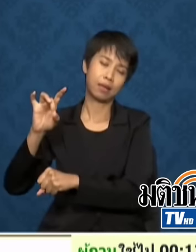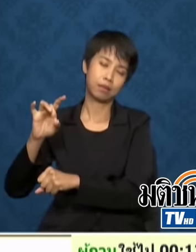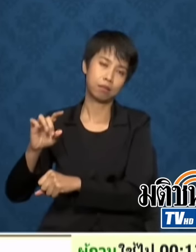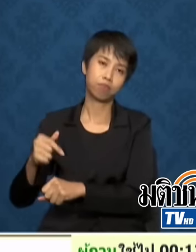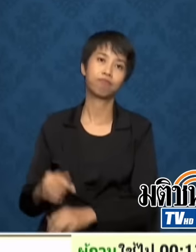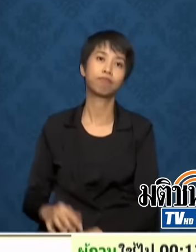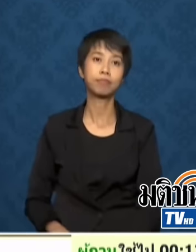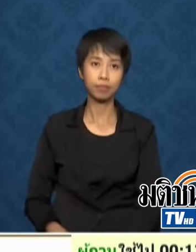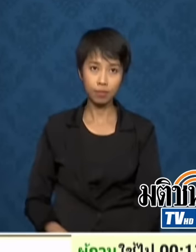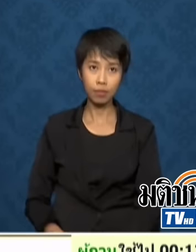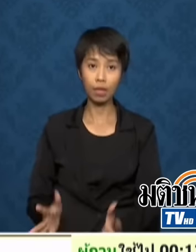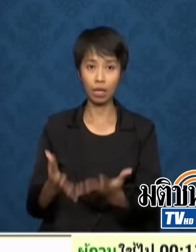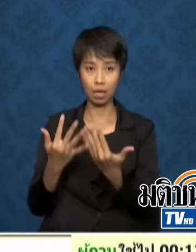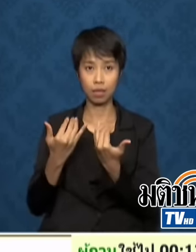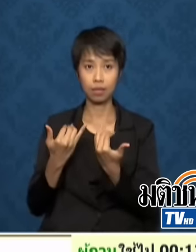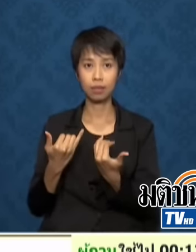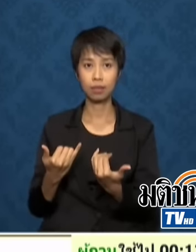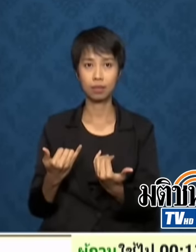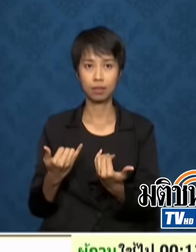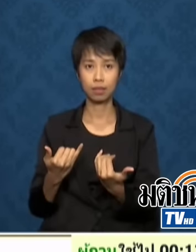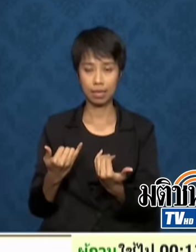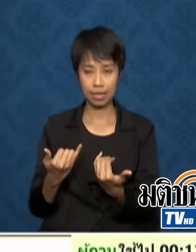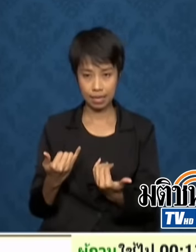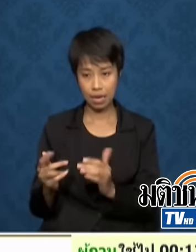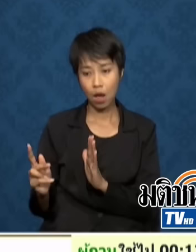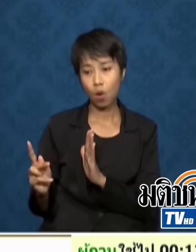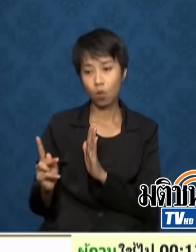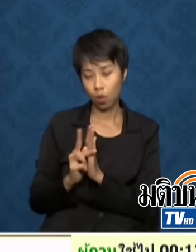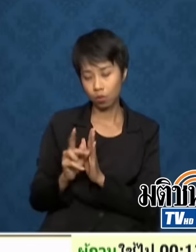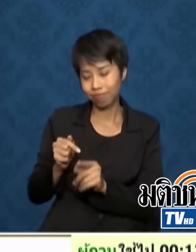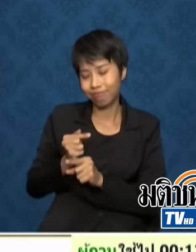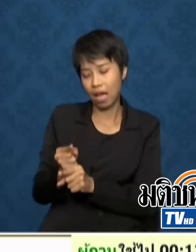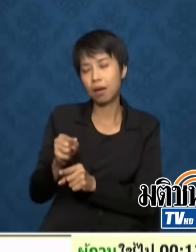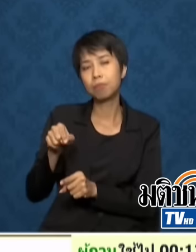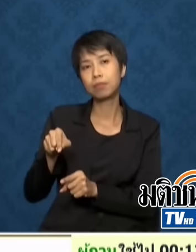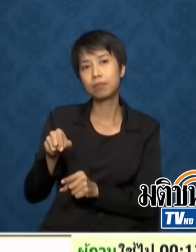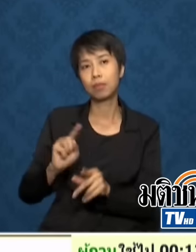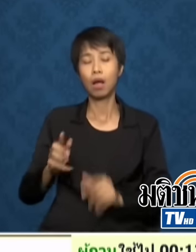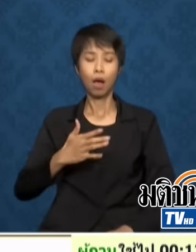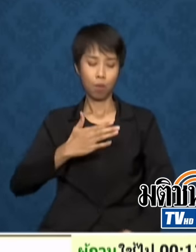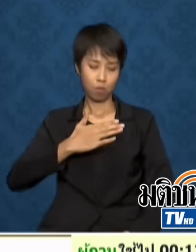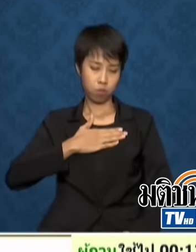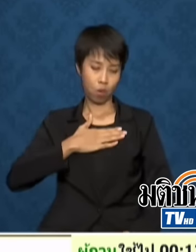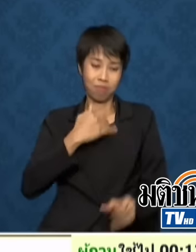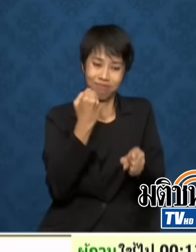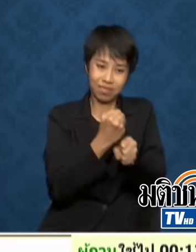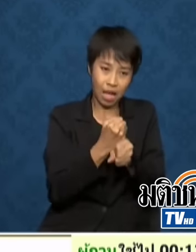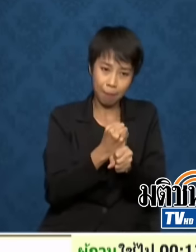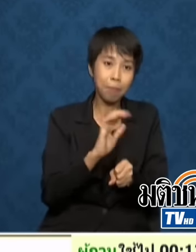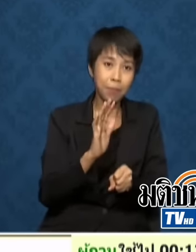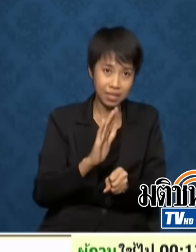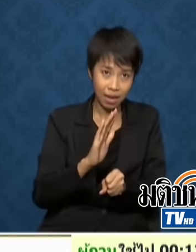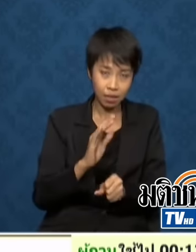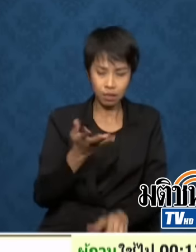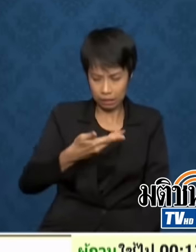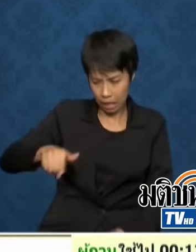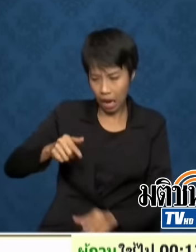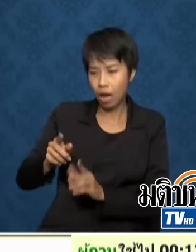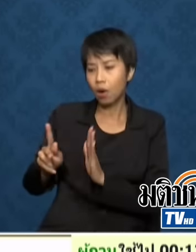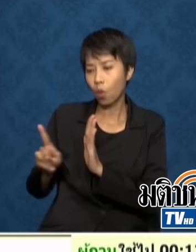จะเมื่อกติกานี้ถูกสร้างขึ้นมาโดยผมไม่ได้คนสร้างและท่านก็อยู่ในกติกาทั้งหมดน